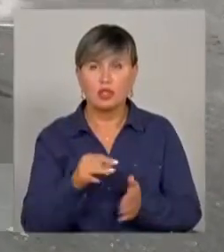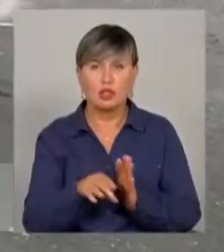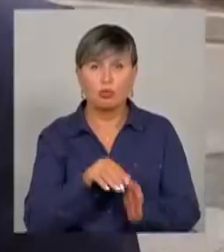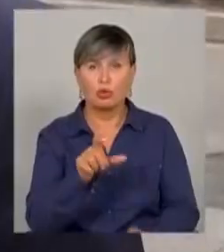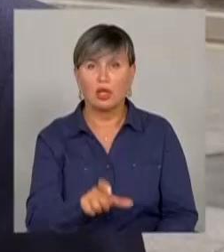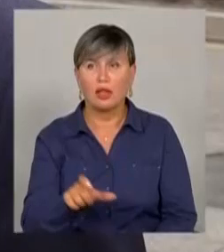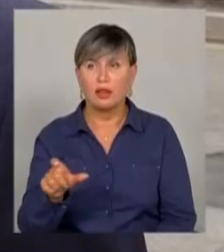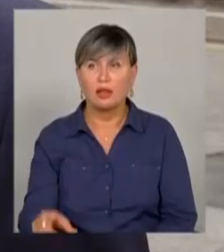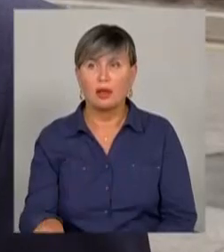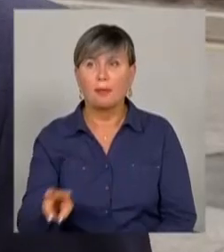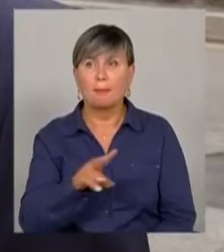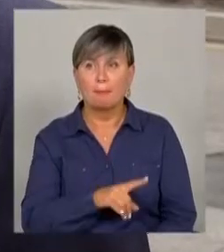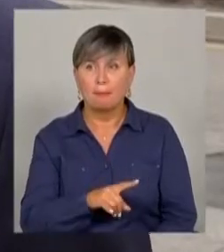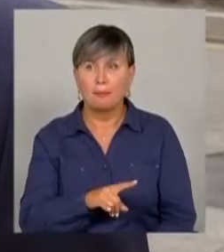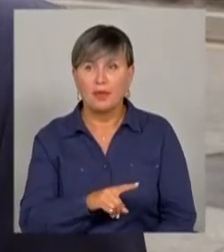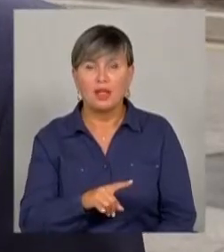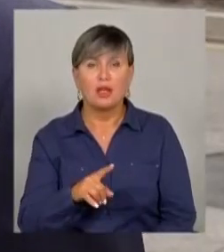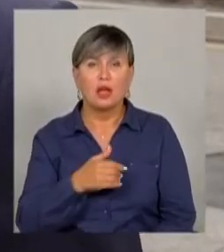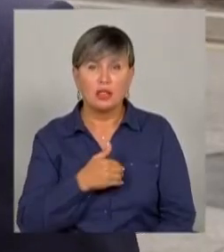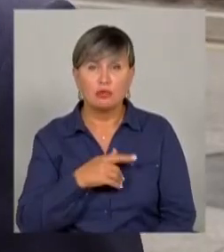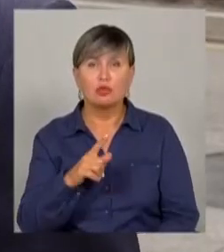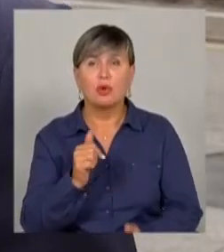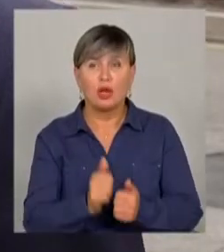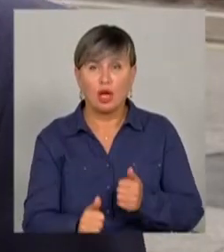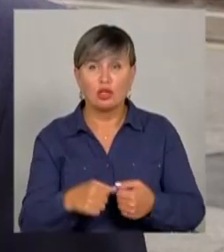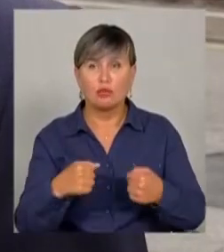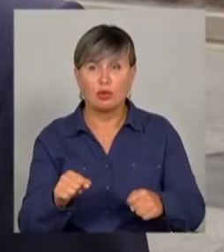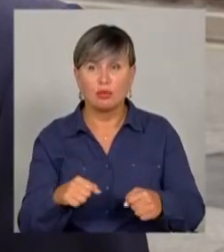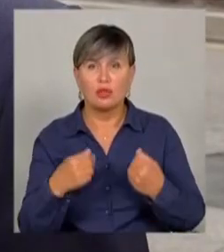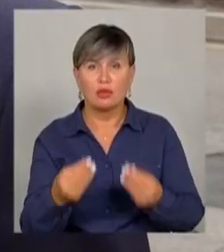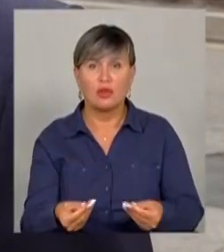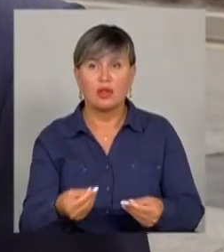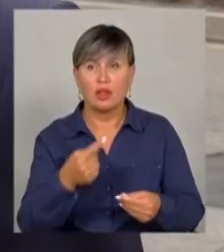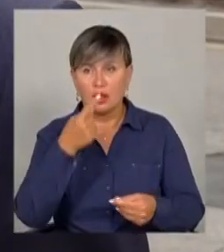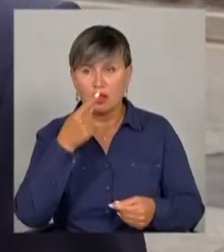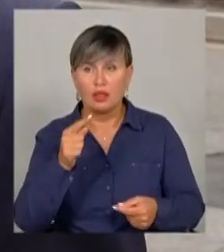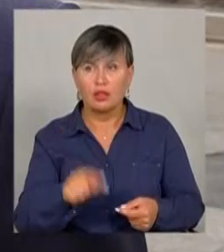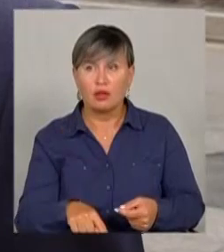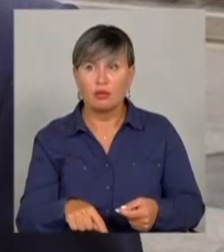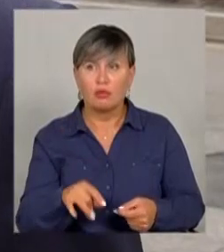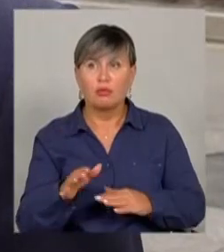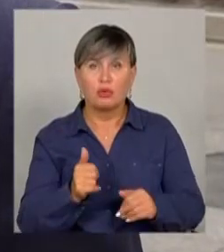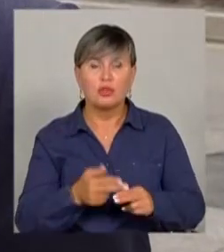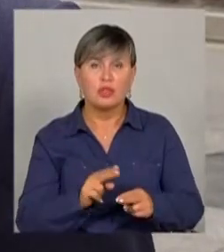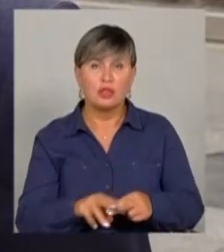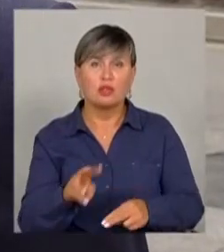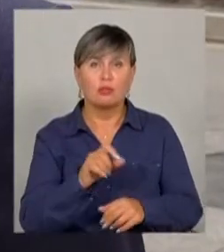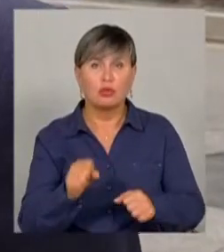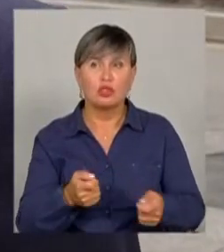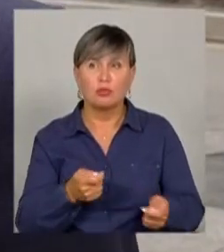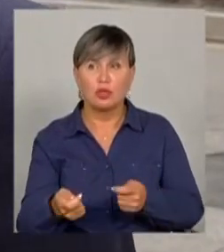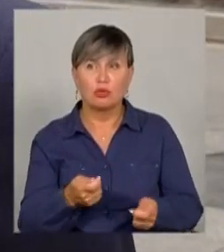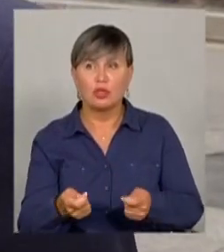депутаты. Мы за то, чтобы каждому мопеду присваивались номера, и после этого мы можем уже каким-то образом